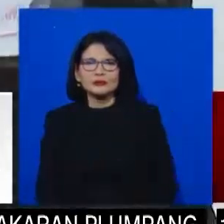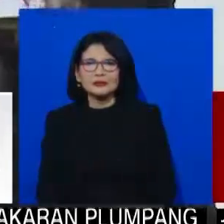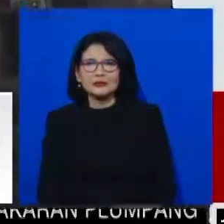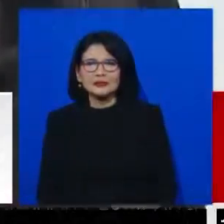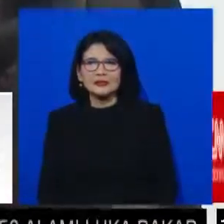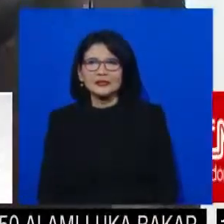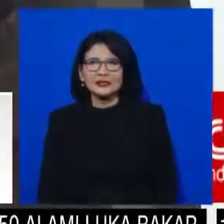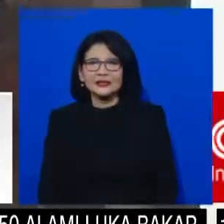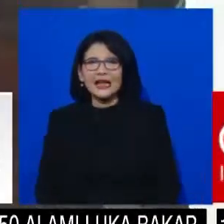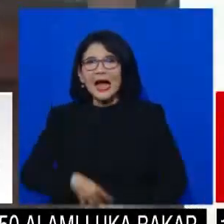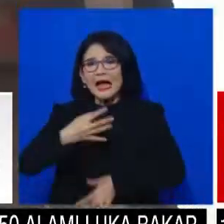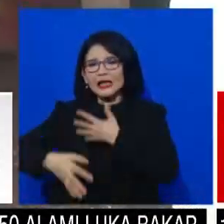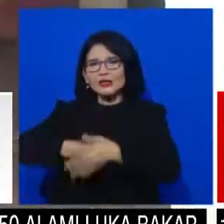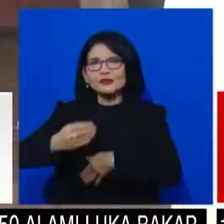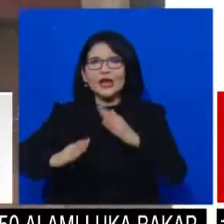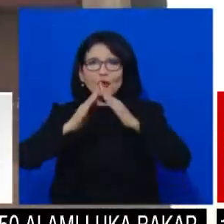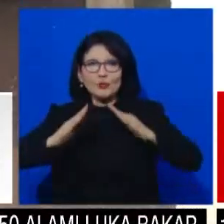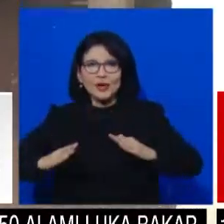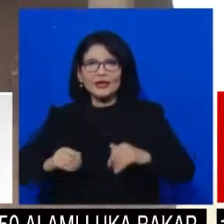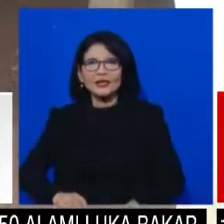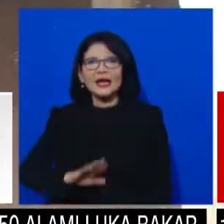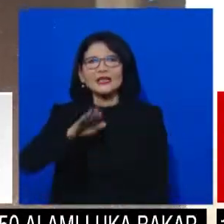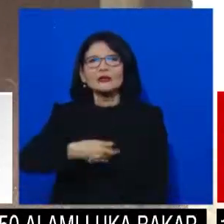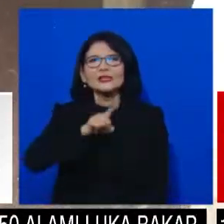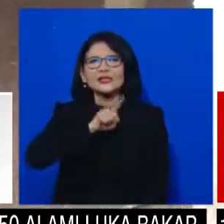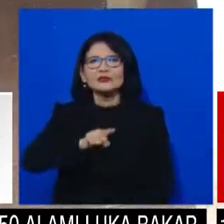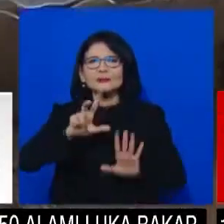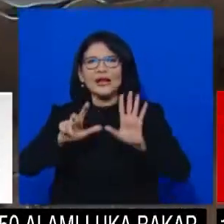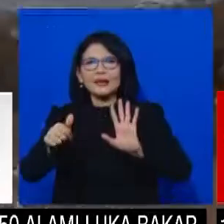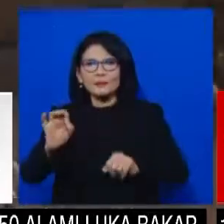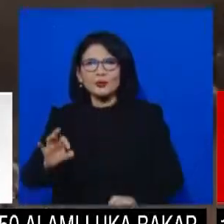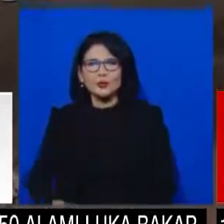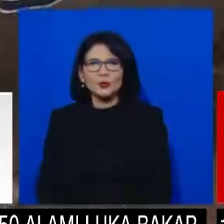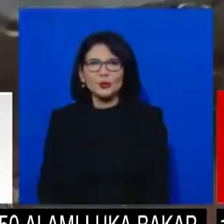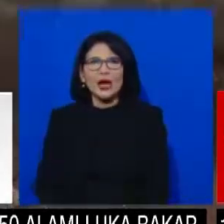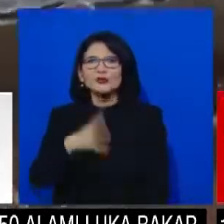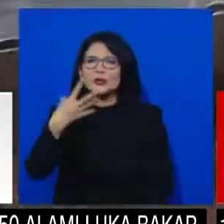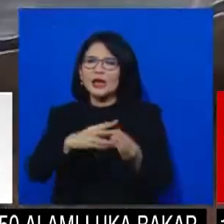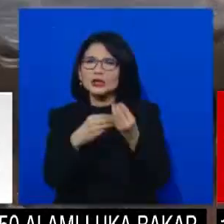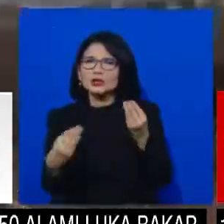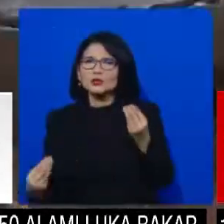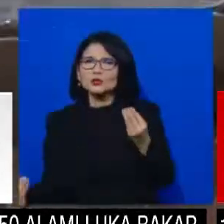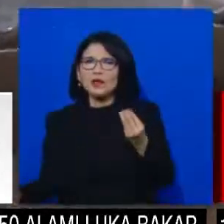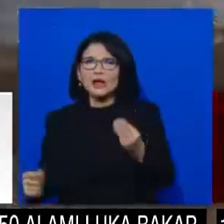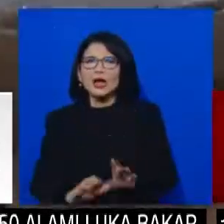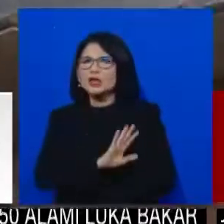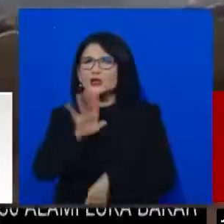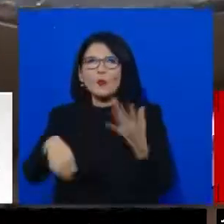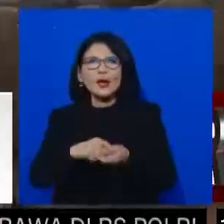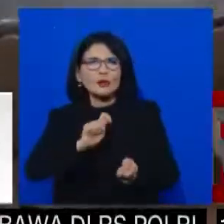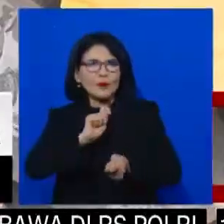Industri wajan rumahan di Kampung Cibadak sudah ada sejak tahun 1960-an dan rata-rata sudah diwariskan ke generasi kedua dan ketiga.